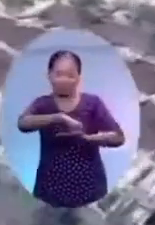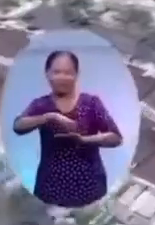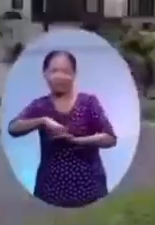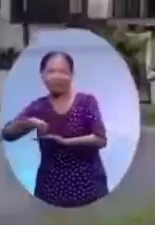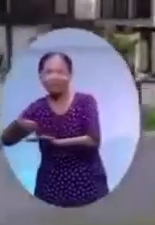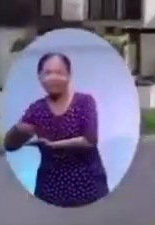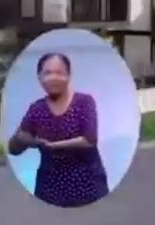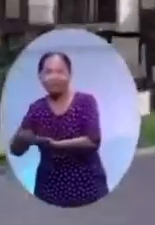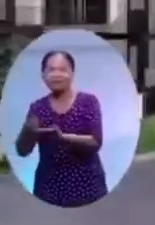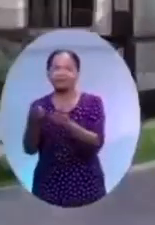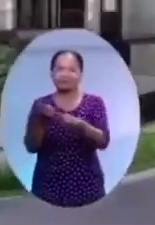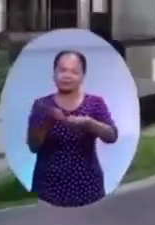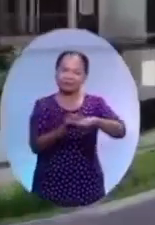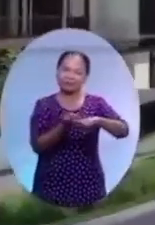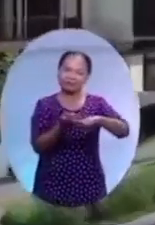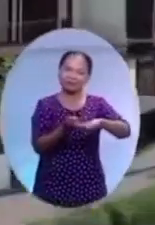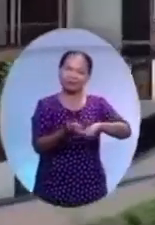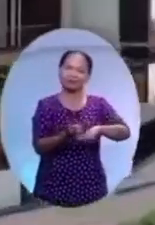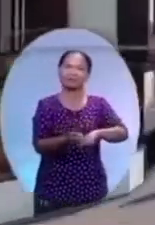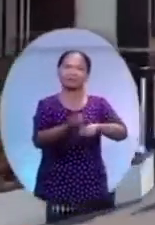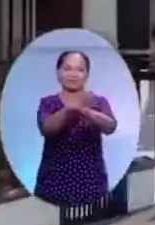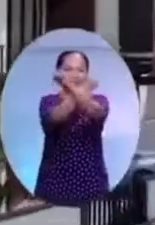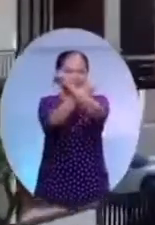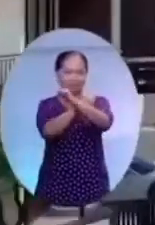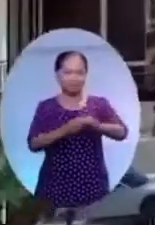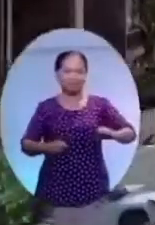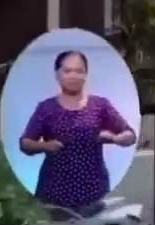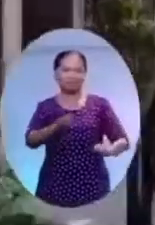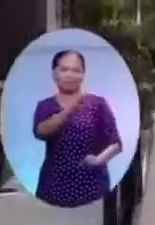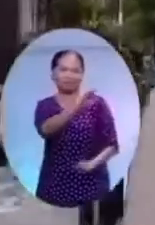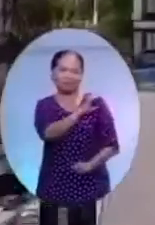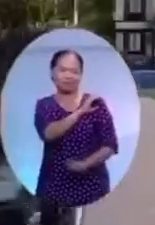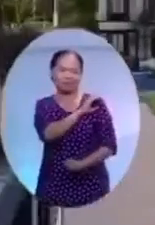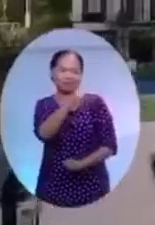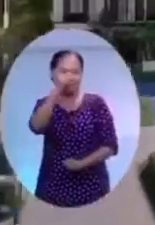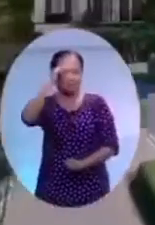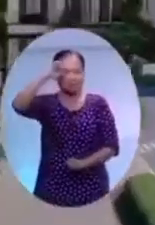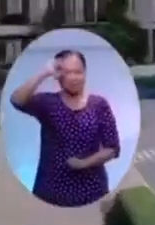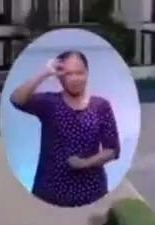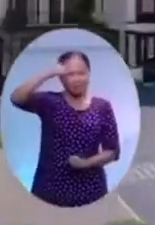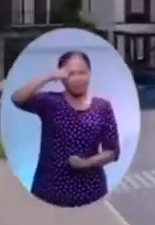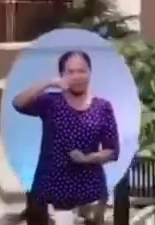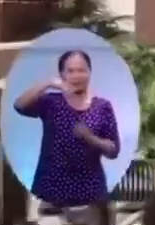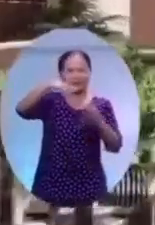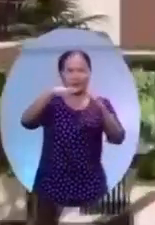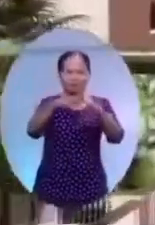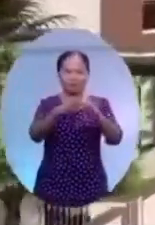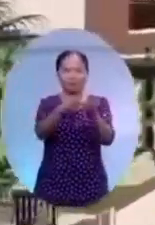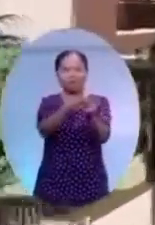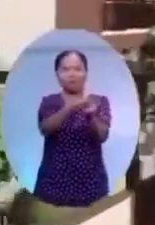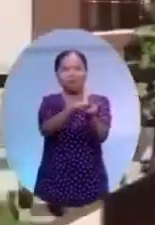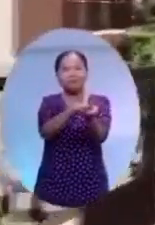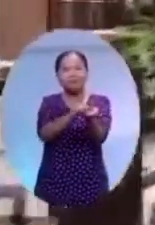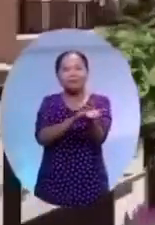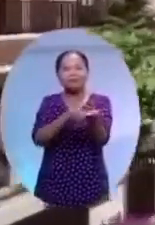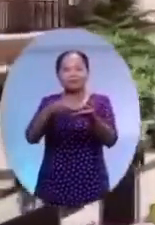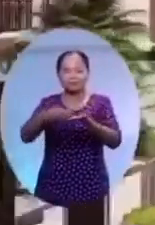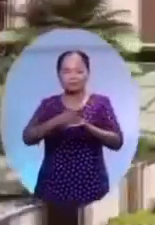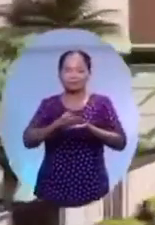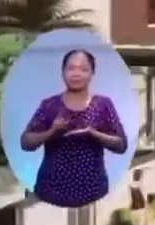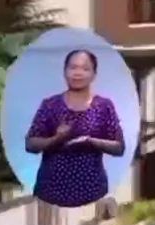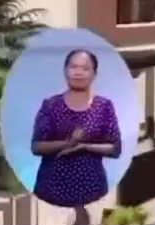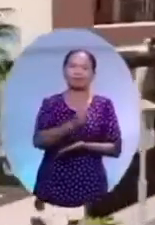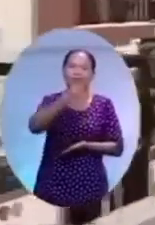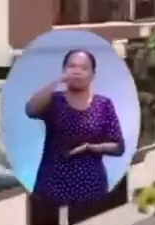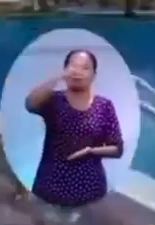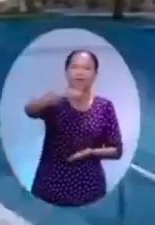những giá trị lâu dài, bền vững từ chủ dự án bất động sản và hệ sinh thái dịch vụ được cung cấp bởi các đối tác chiến lược của Novaland. Qua